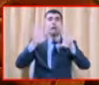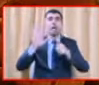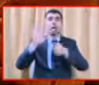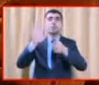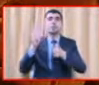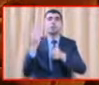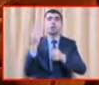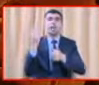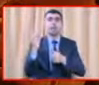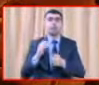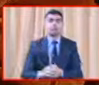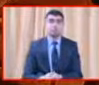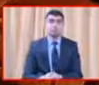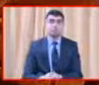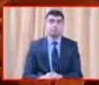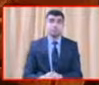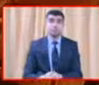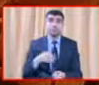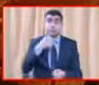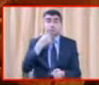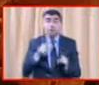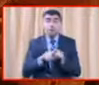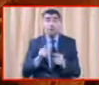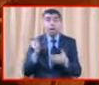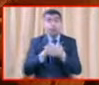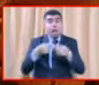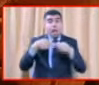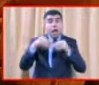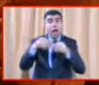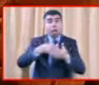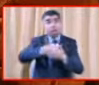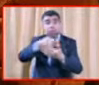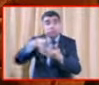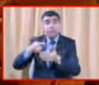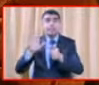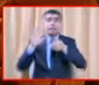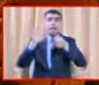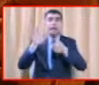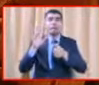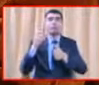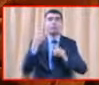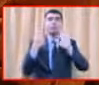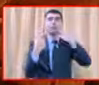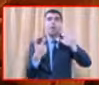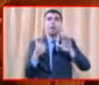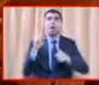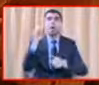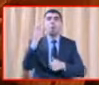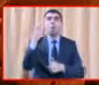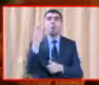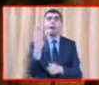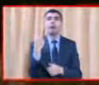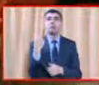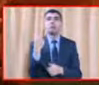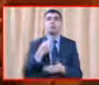10603، والعدد البطاقات اللي تسلمات هي 6701. ونعطي كذلك